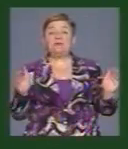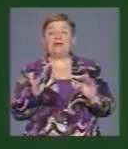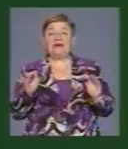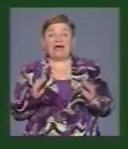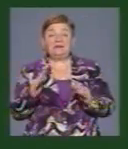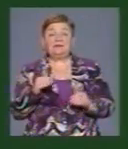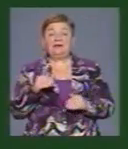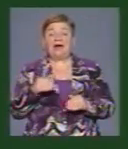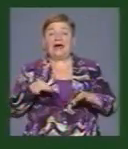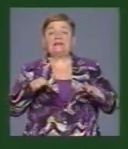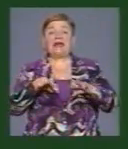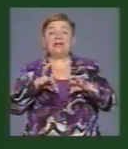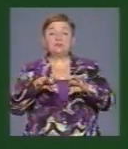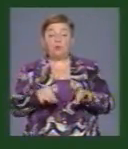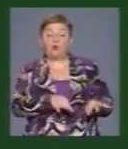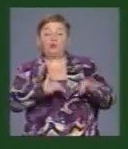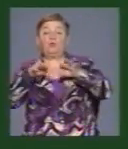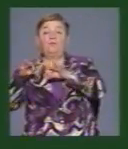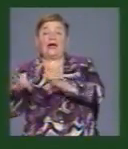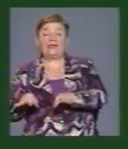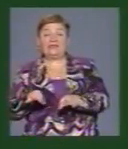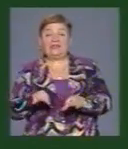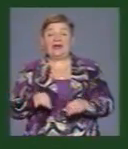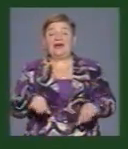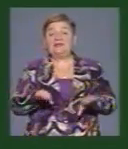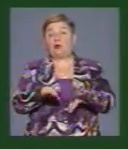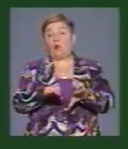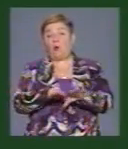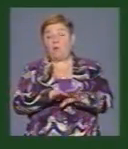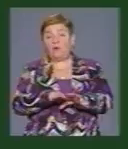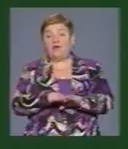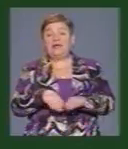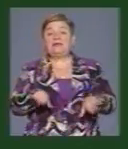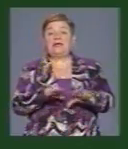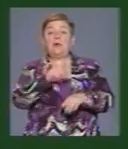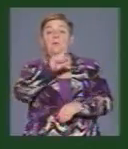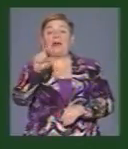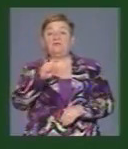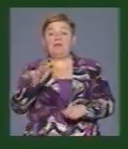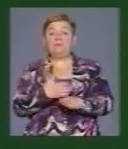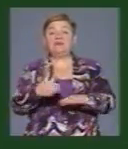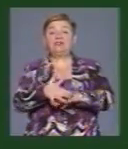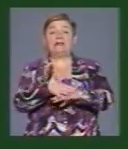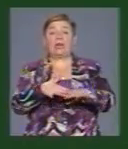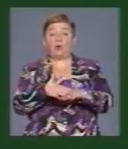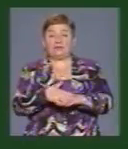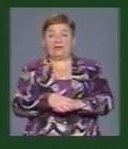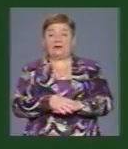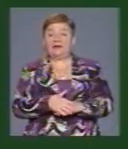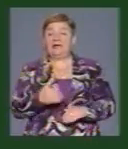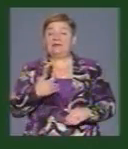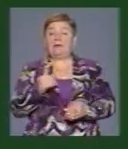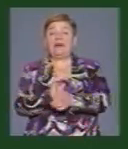збут або транспортування з метою збуту під акцизних товарів, за порушення правил міжнародних польотів,